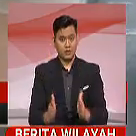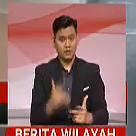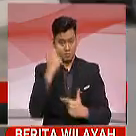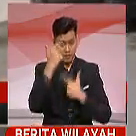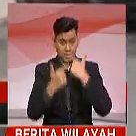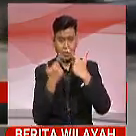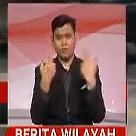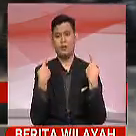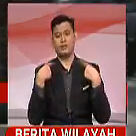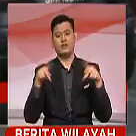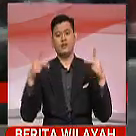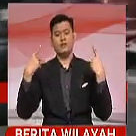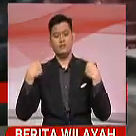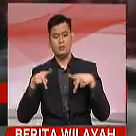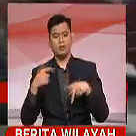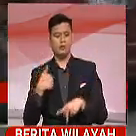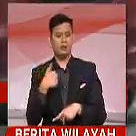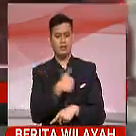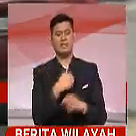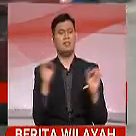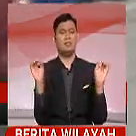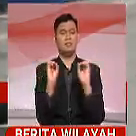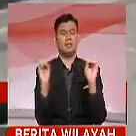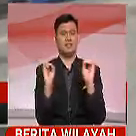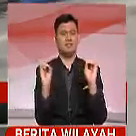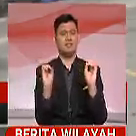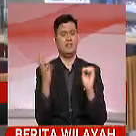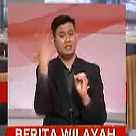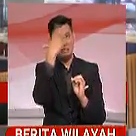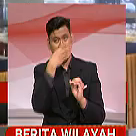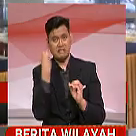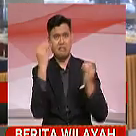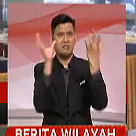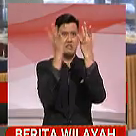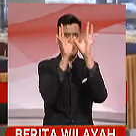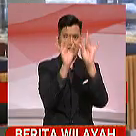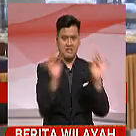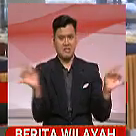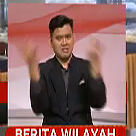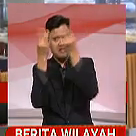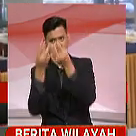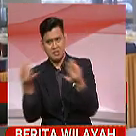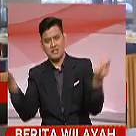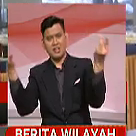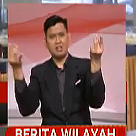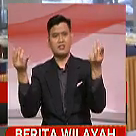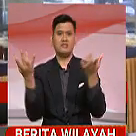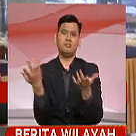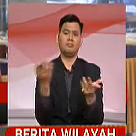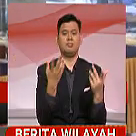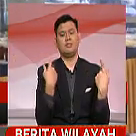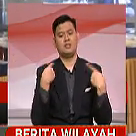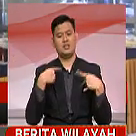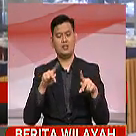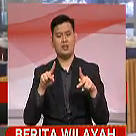So kita pun tidak pergi ambil masa pergi menghias itu kedai. Karena kalau menghias cantik-cantik pun tiada orang pergi